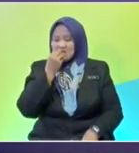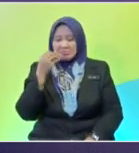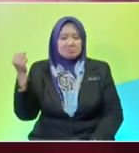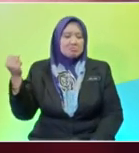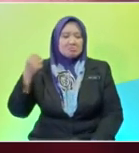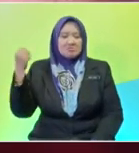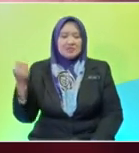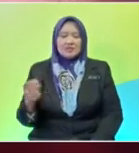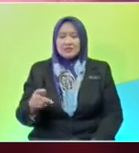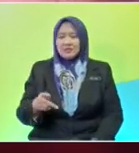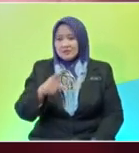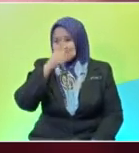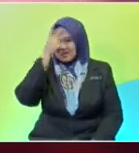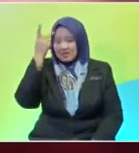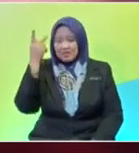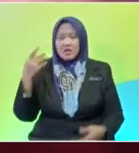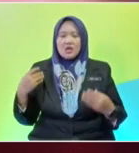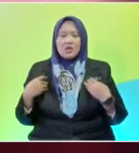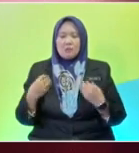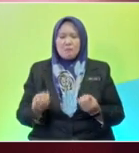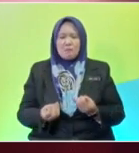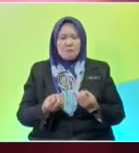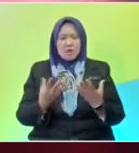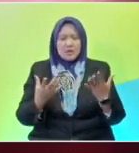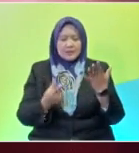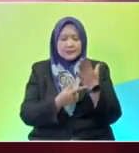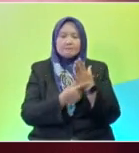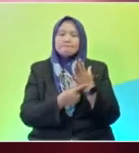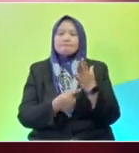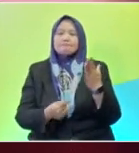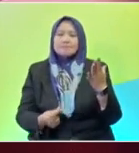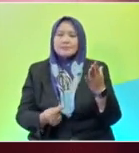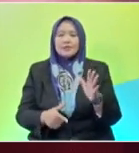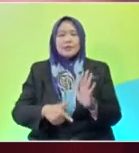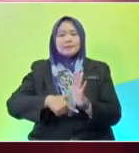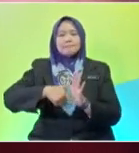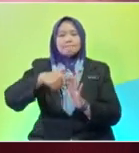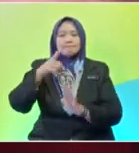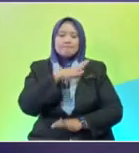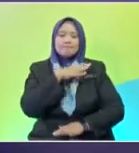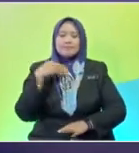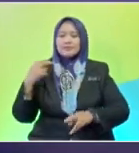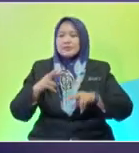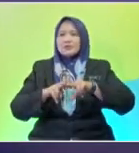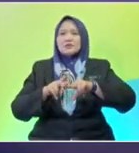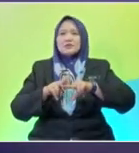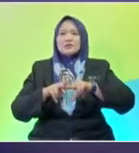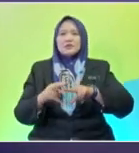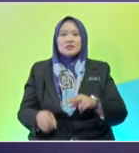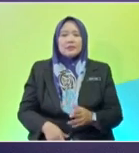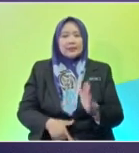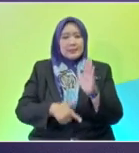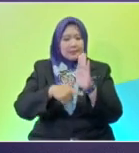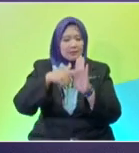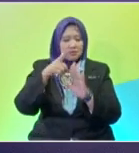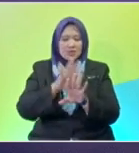mengandung minyak yang berlebihan setegaran yang berlebihan selalu oke